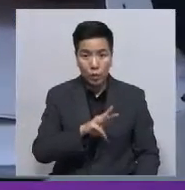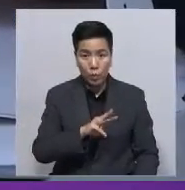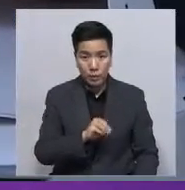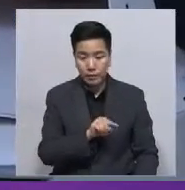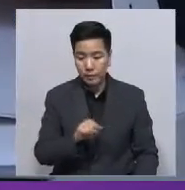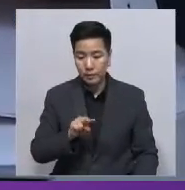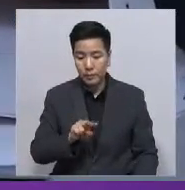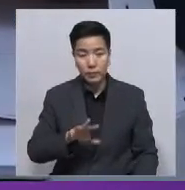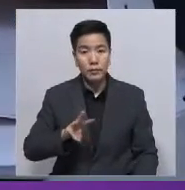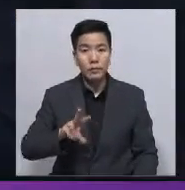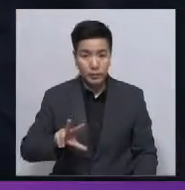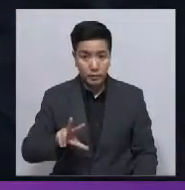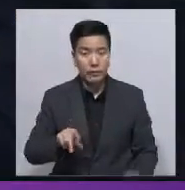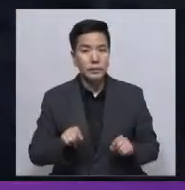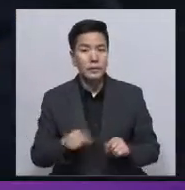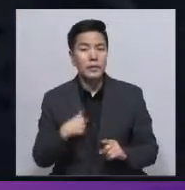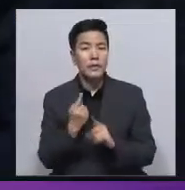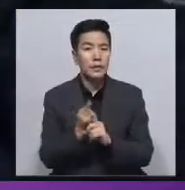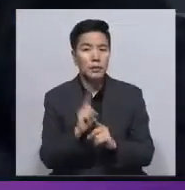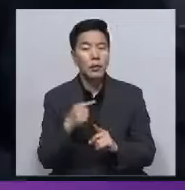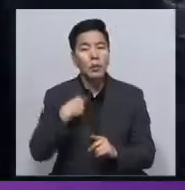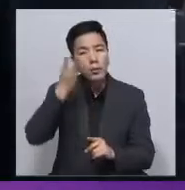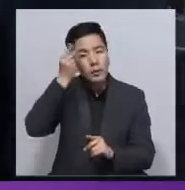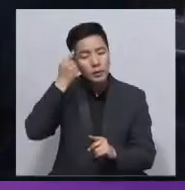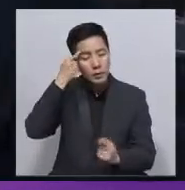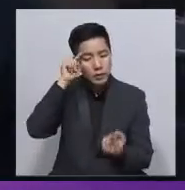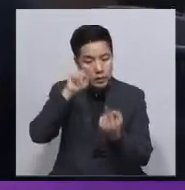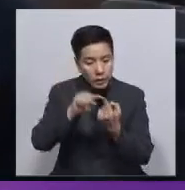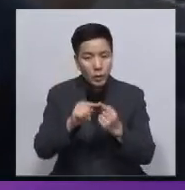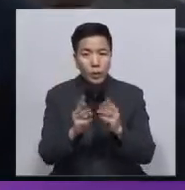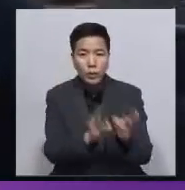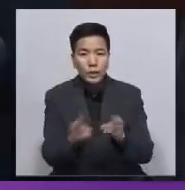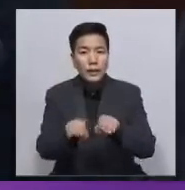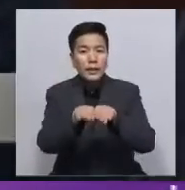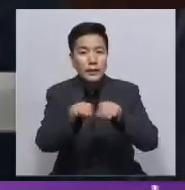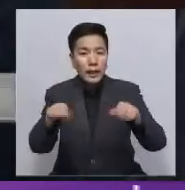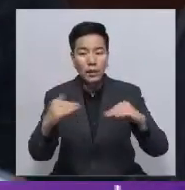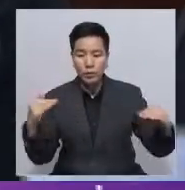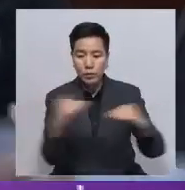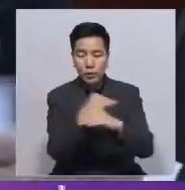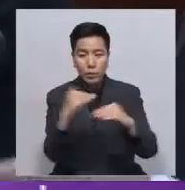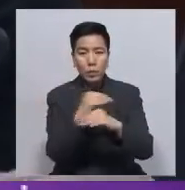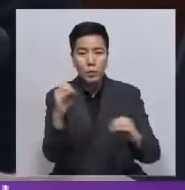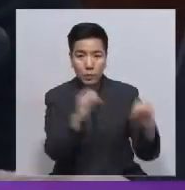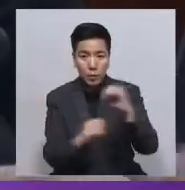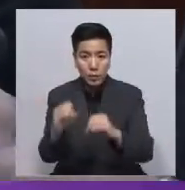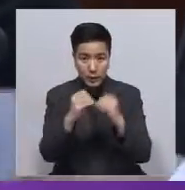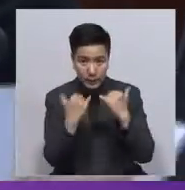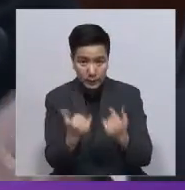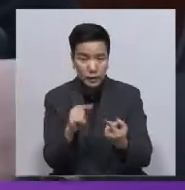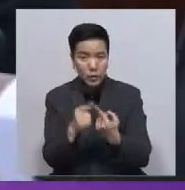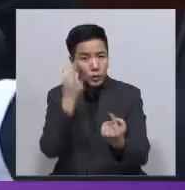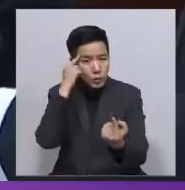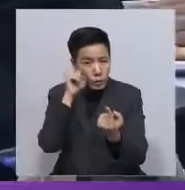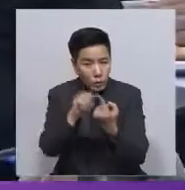ง2563ภายใต้วิสัยทัศน์มุ่งมั่นสู่มาตรฐานการสัญจรที่ปลอดภัยพร้อม